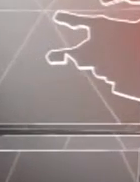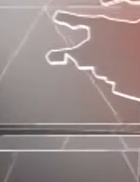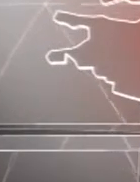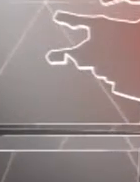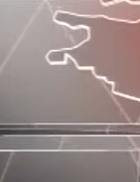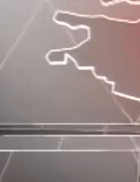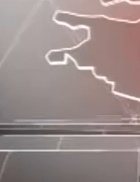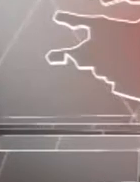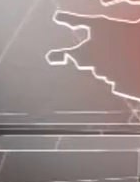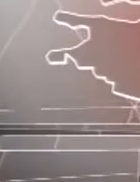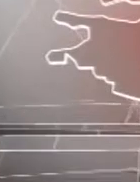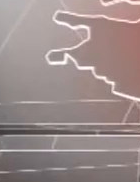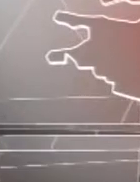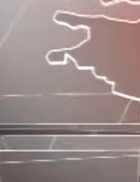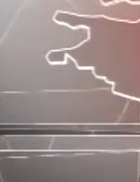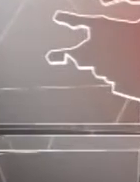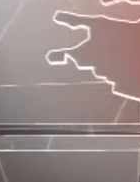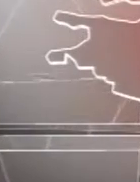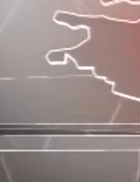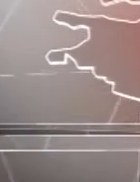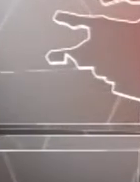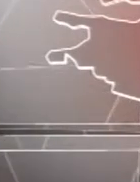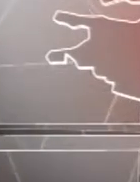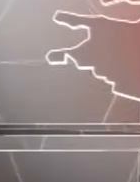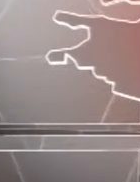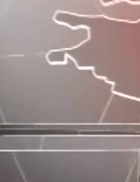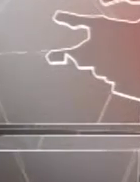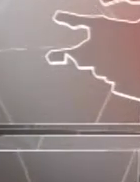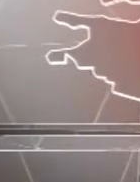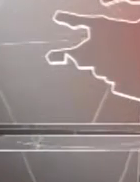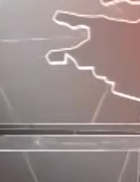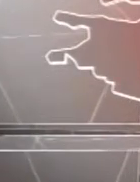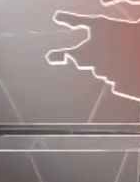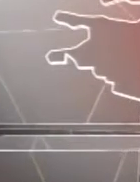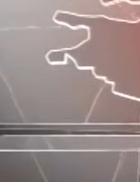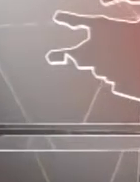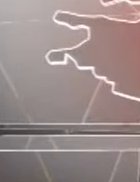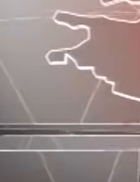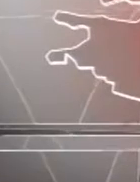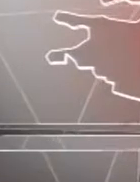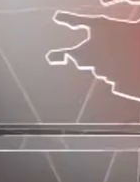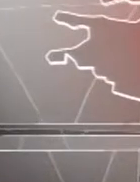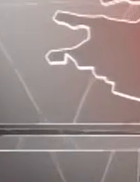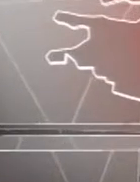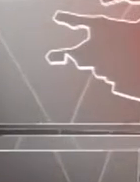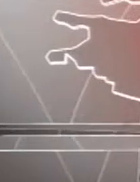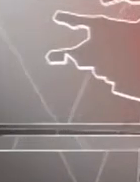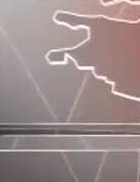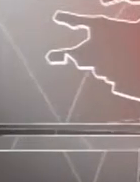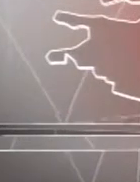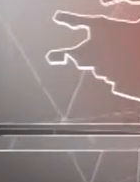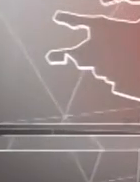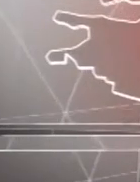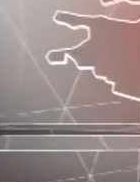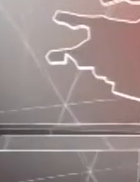Сьогодні вночі та завтра в день по місту і області очікується мінлива хмарність без опадів. Вітер північно-східний 7-12 метрів за секунду.